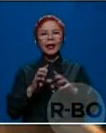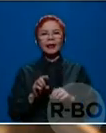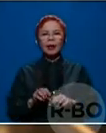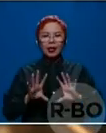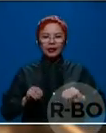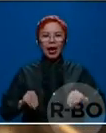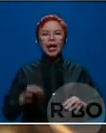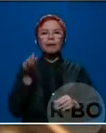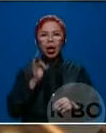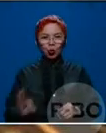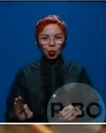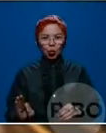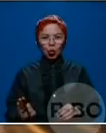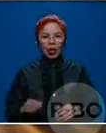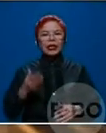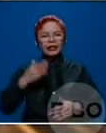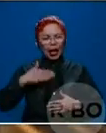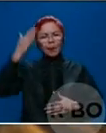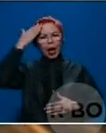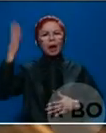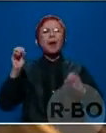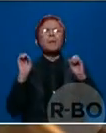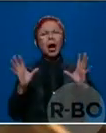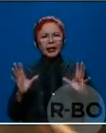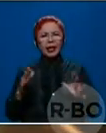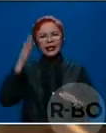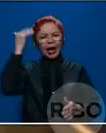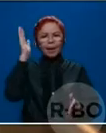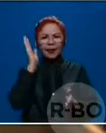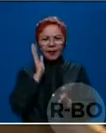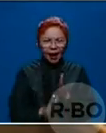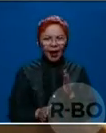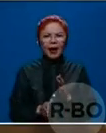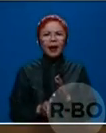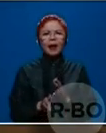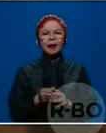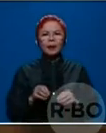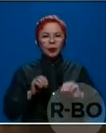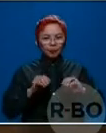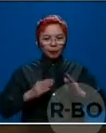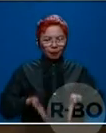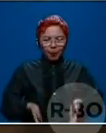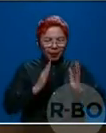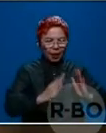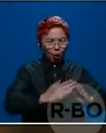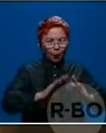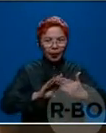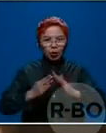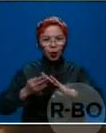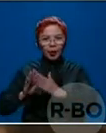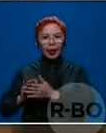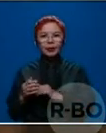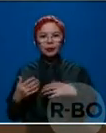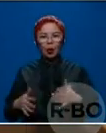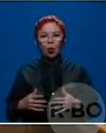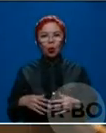lapangan pekerjaan baru Saya punya pengalaman saya pernah membina beberapa komunitas dalam terakhir kali 2